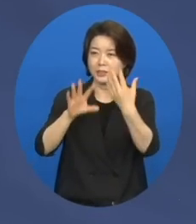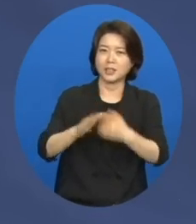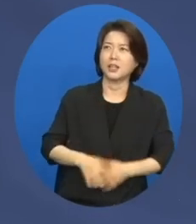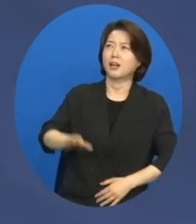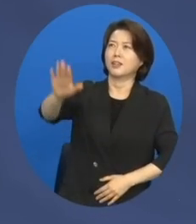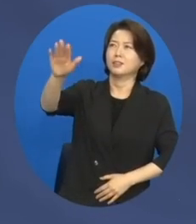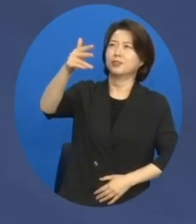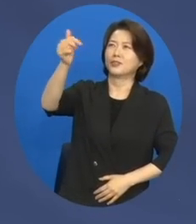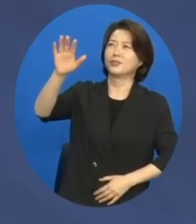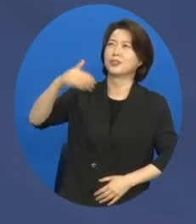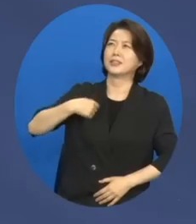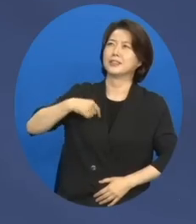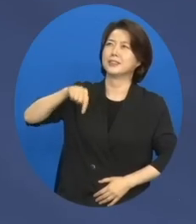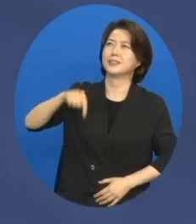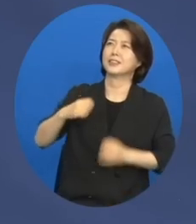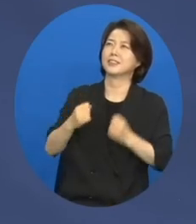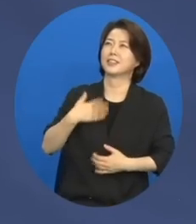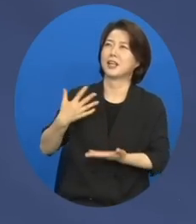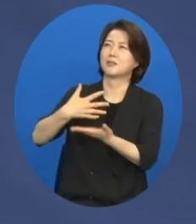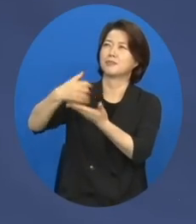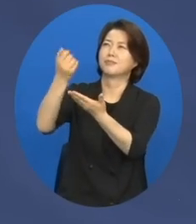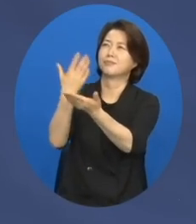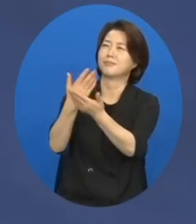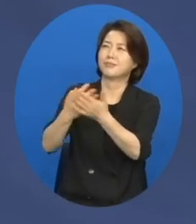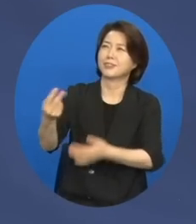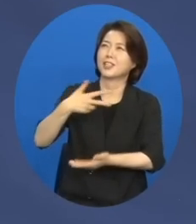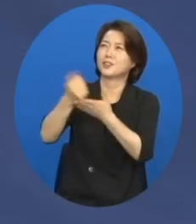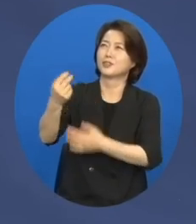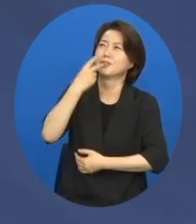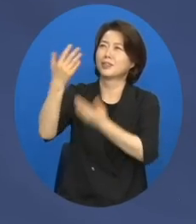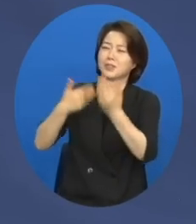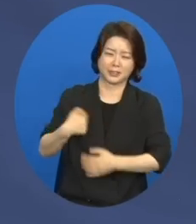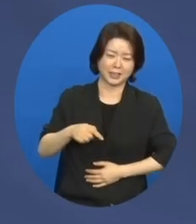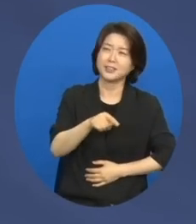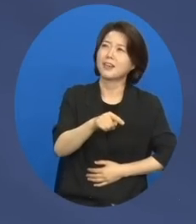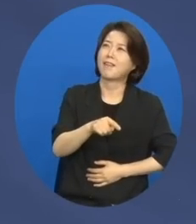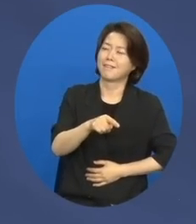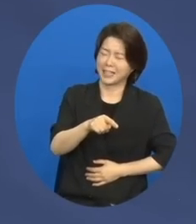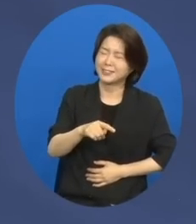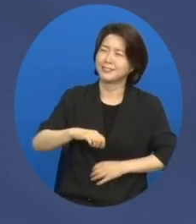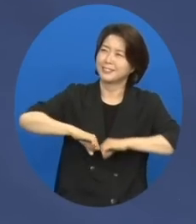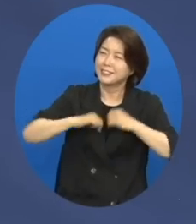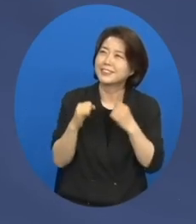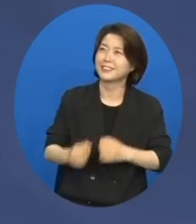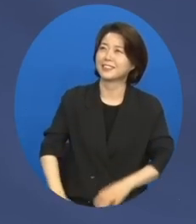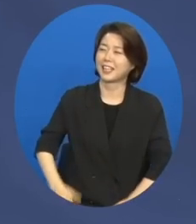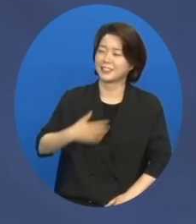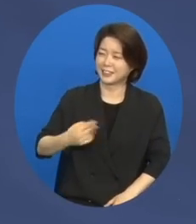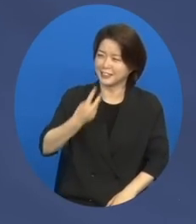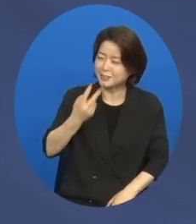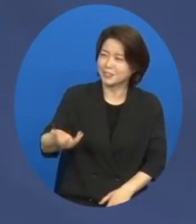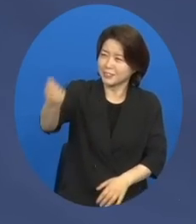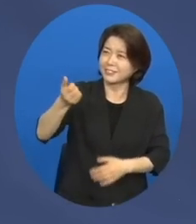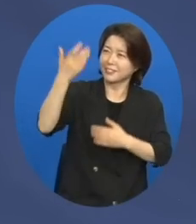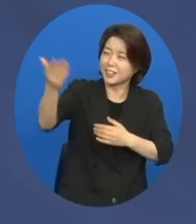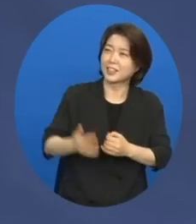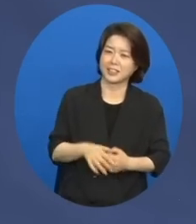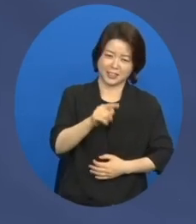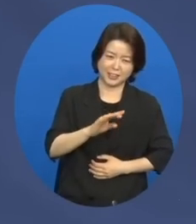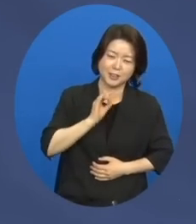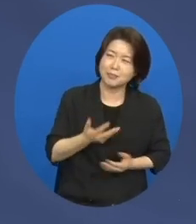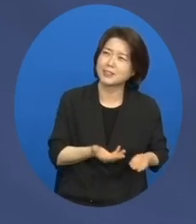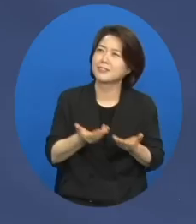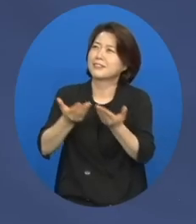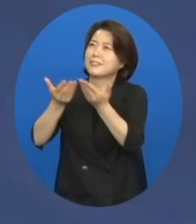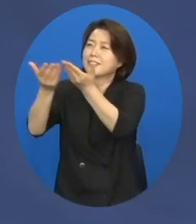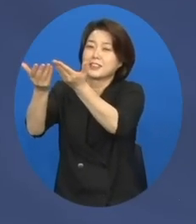싸우니 나를 받으소서. 주님은 생명 주셨는데 내가 여기까지 그 무슨 내 생명이 뭐가 귀하겠냐고. 주님 이것만이라도